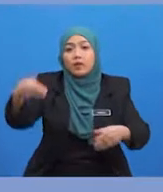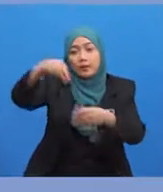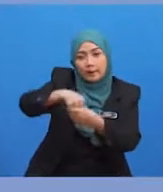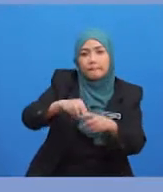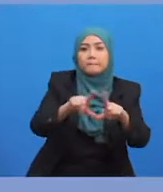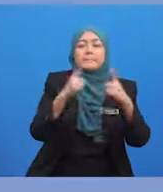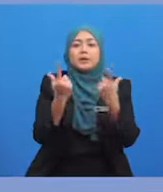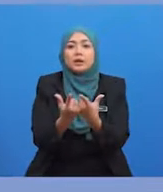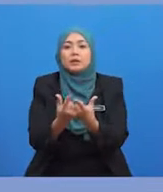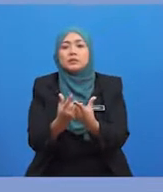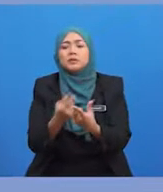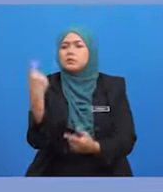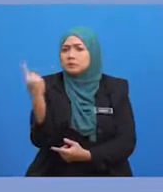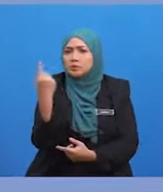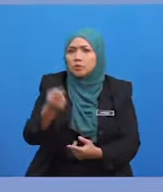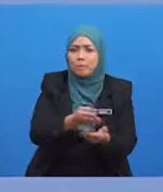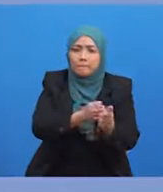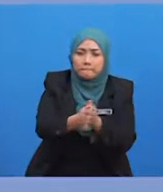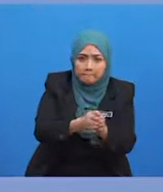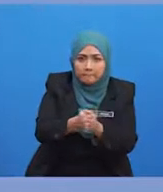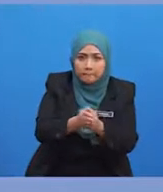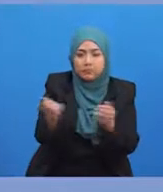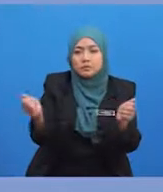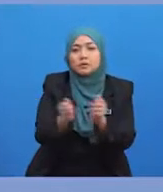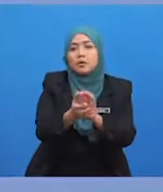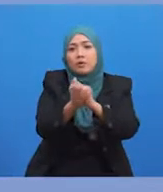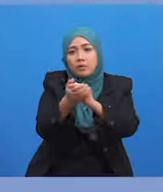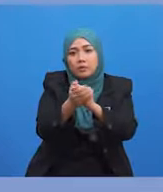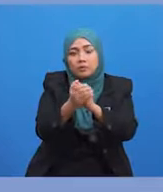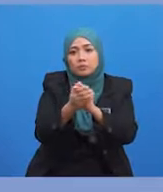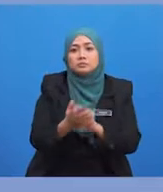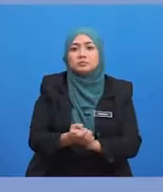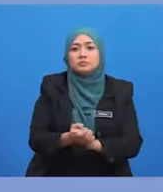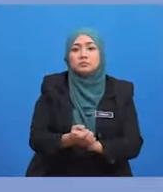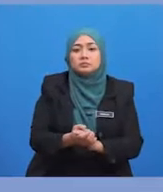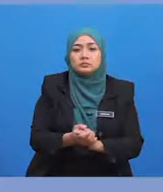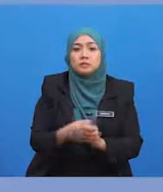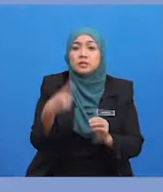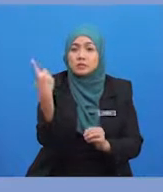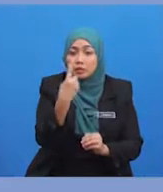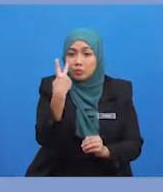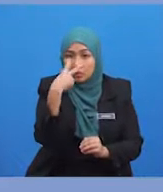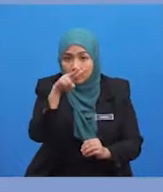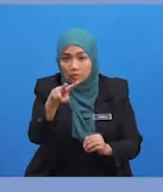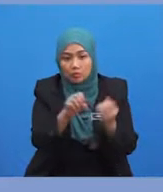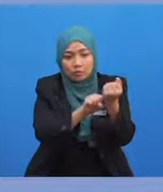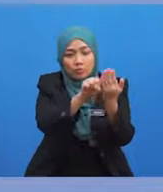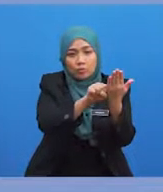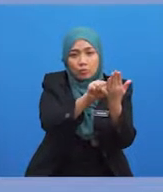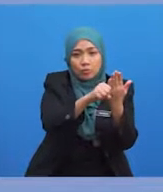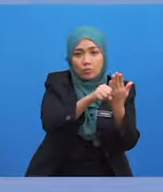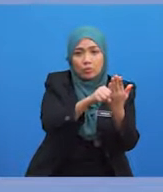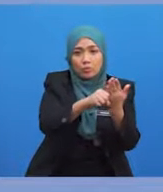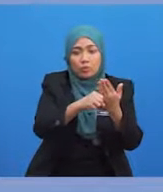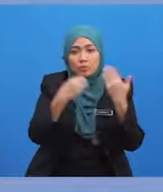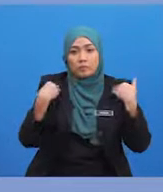Sentiasa mencuci tangan dengan sabun, periksa suhu badan sebelum memasuki kelas. Moga